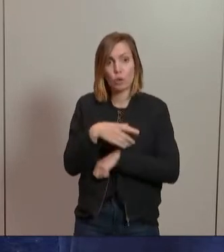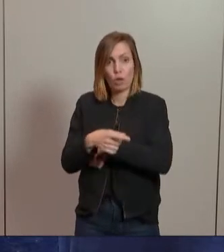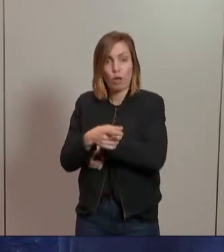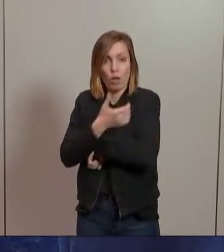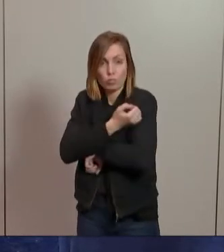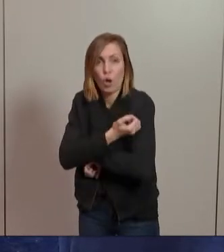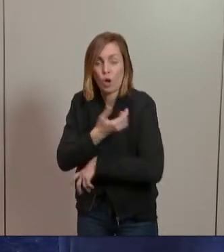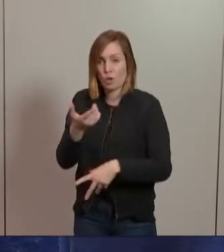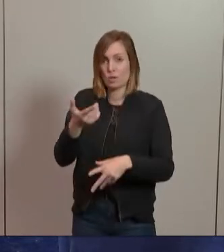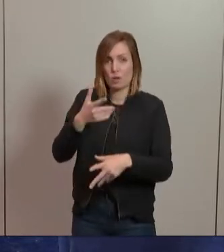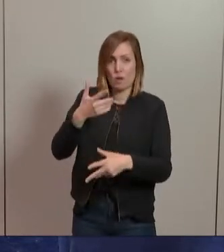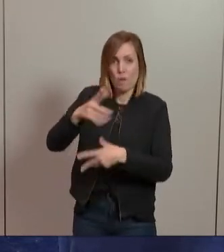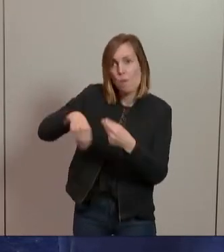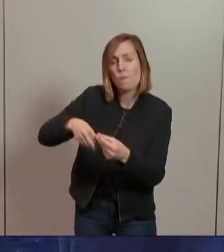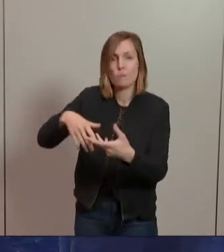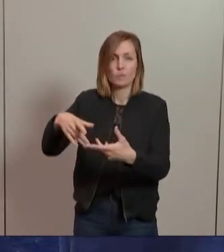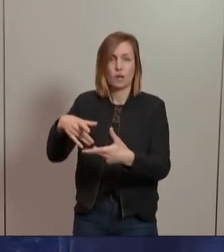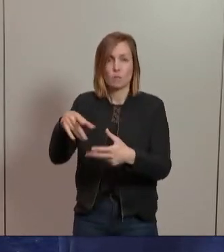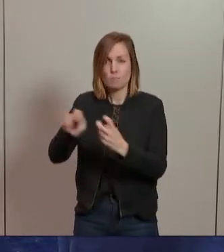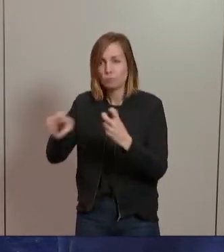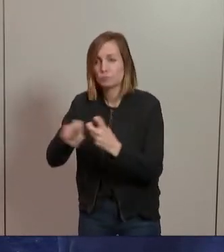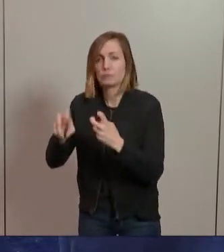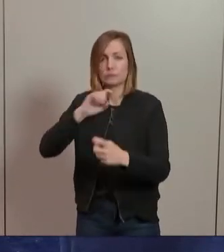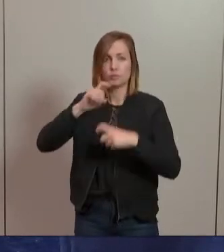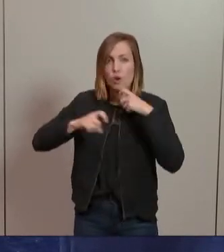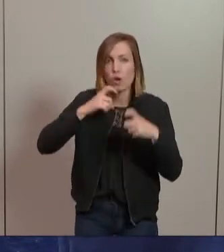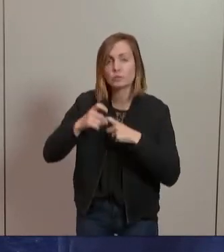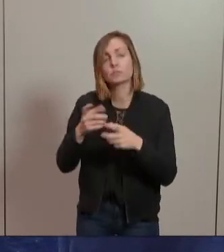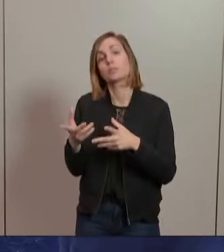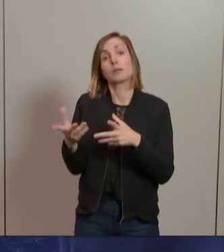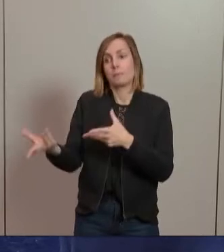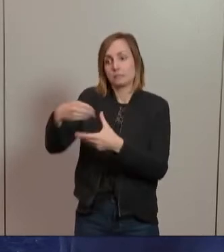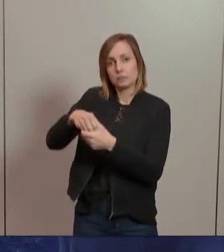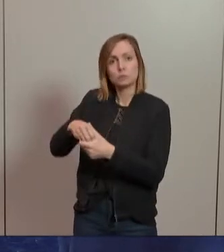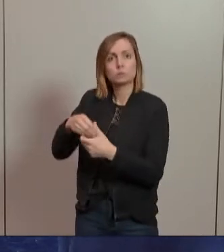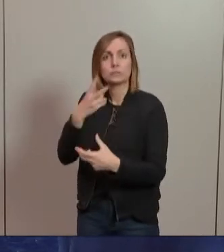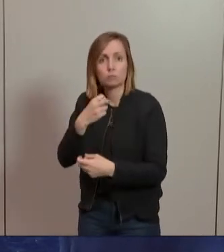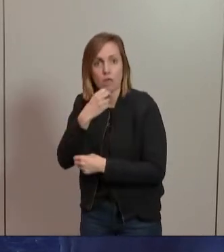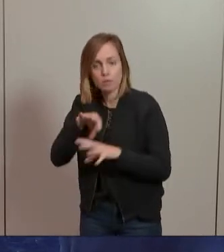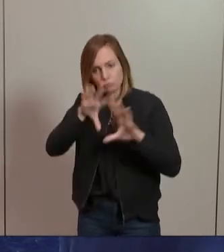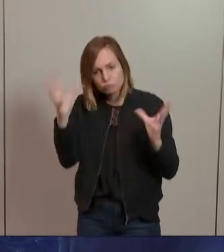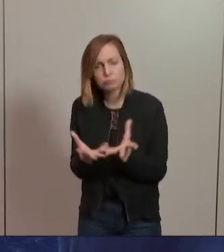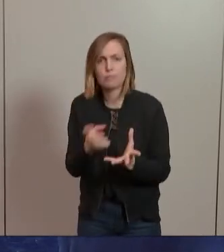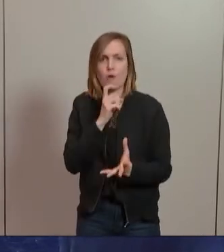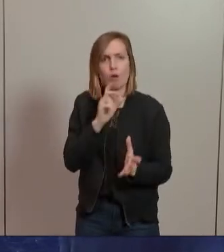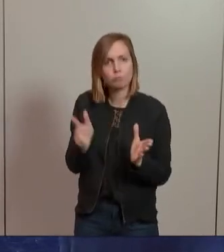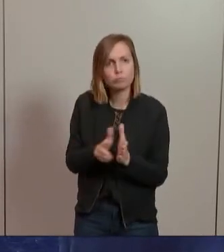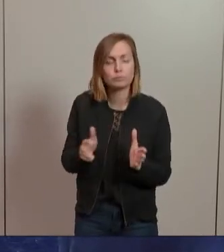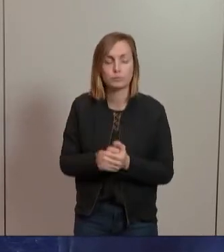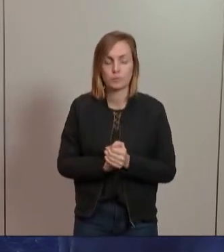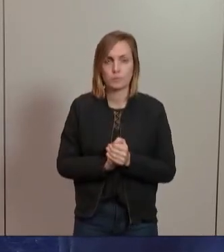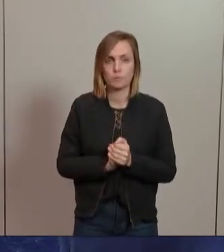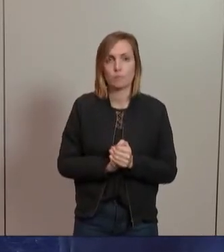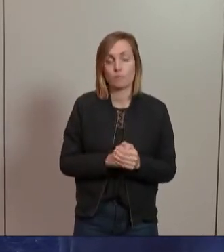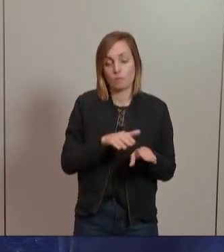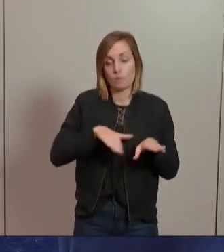au cambriolage ou les transports en commun, la participation citoyenne, il y en a d'autres. Pour le moment, rien n'est acté. Pour notre part, nous